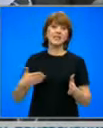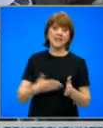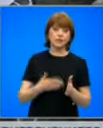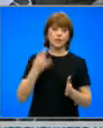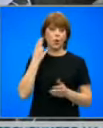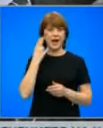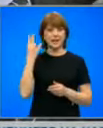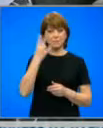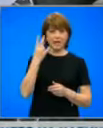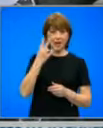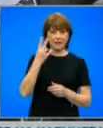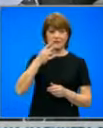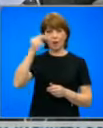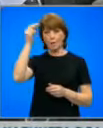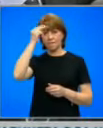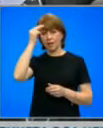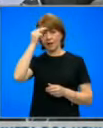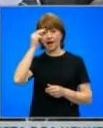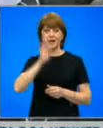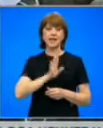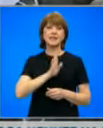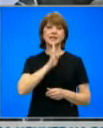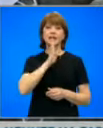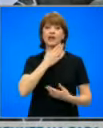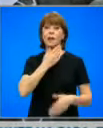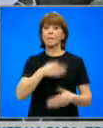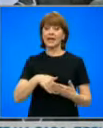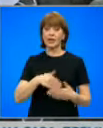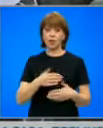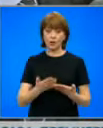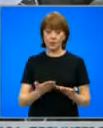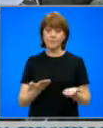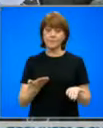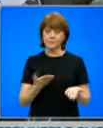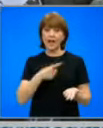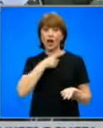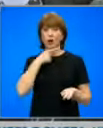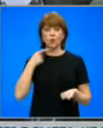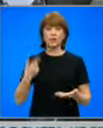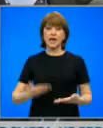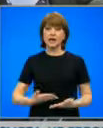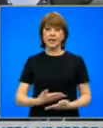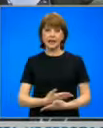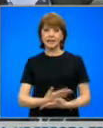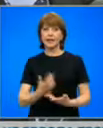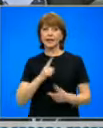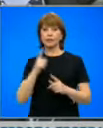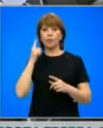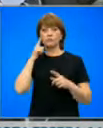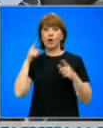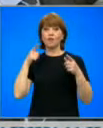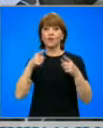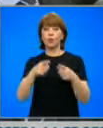разбирателството между нас и между България и Република Северна Македония. И всъщност руският интерес е бил фокусиран да